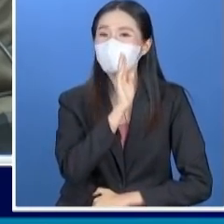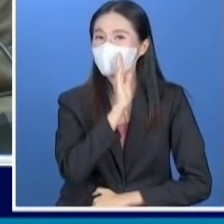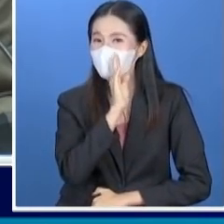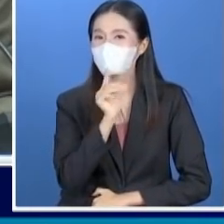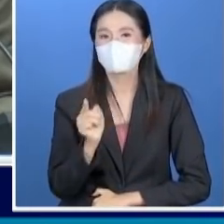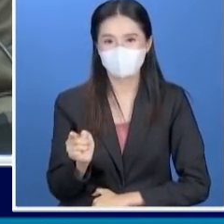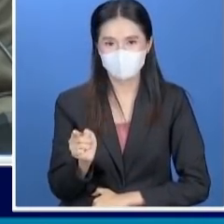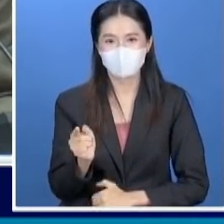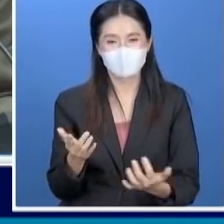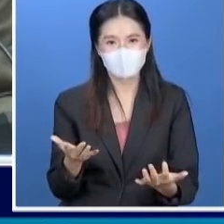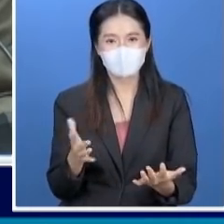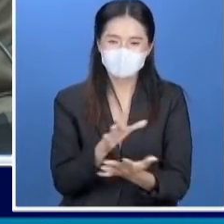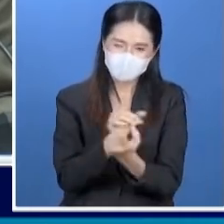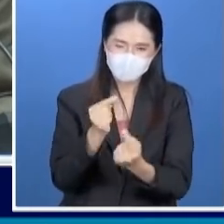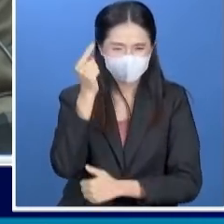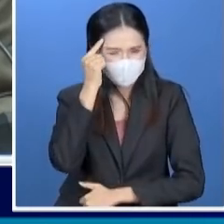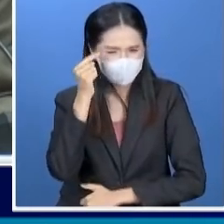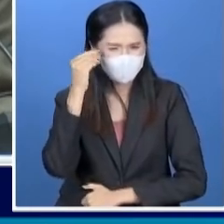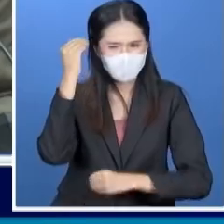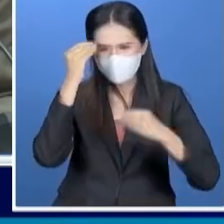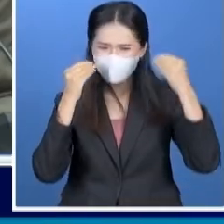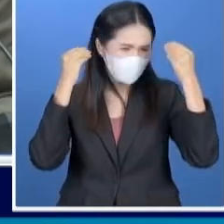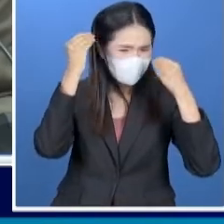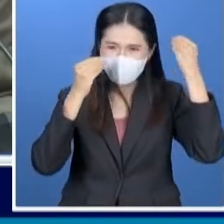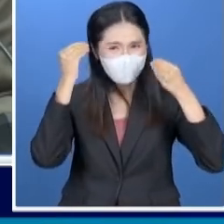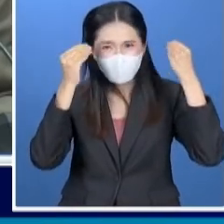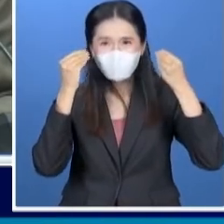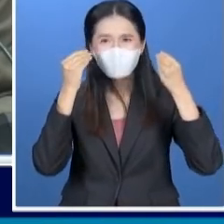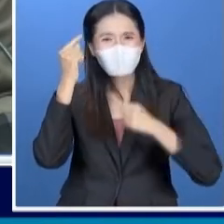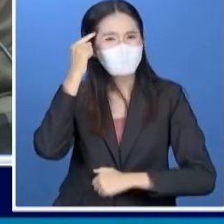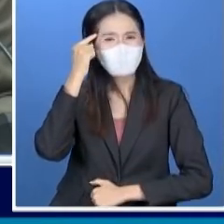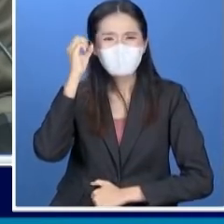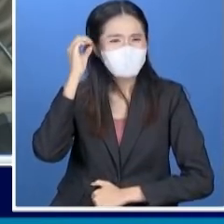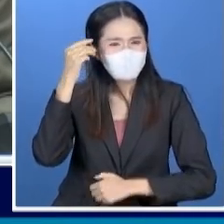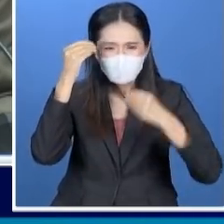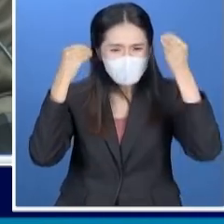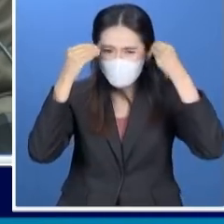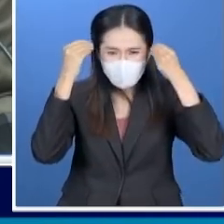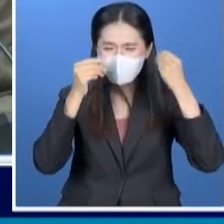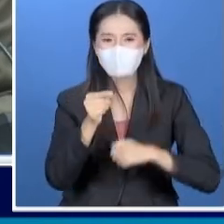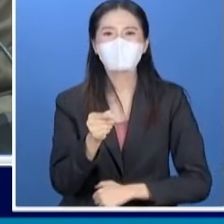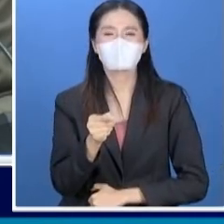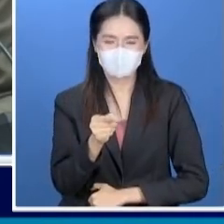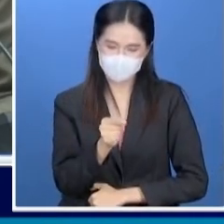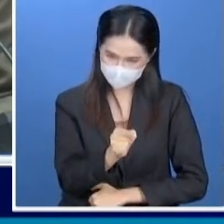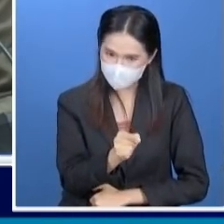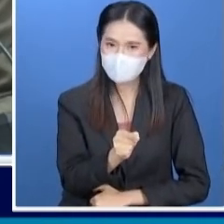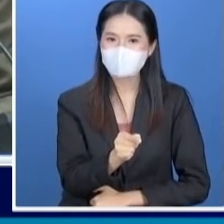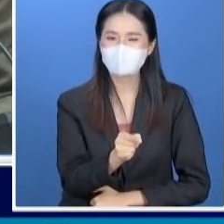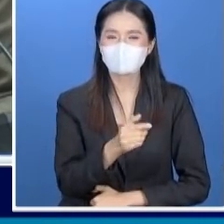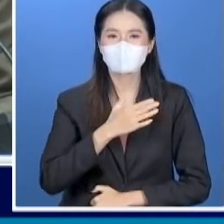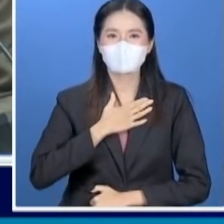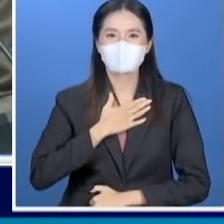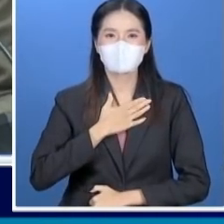ำให้สังคมสับสนปั่นป่วนนะครับไขว้เขวนะครับเช่นนี้เนี่ยเราจะ